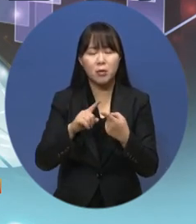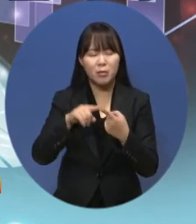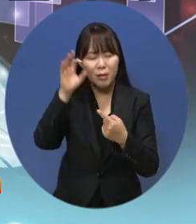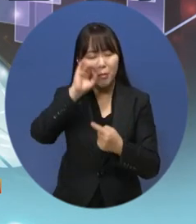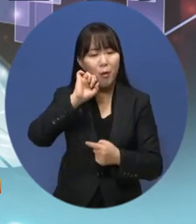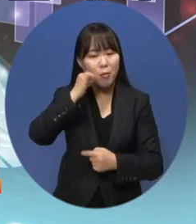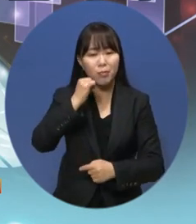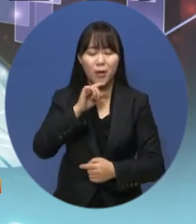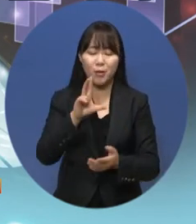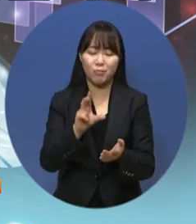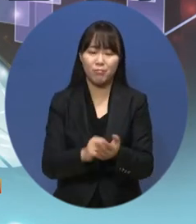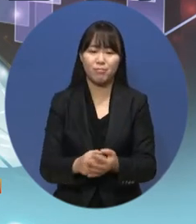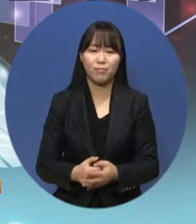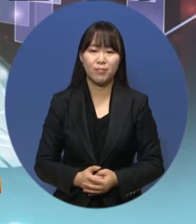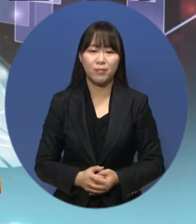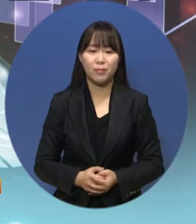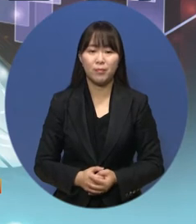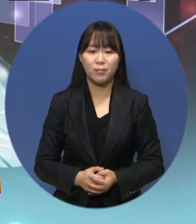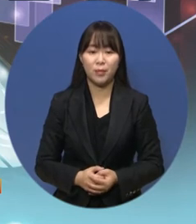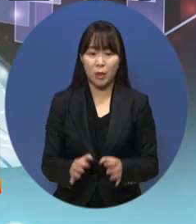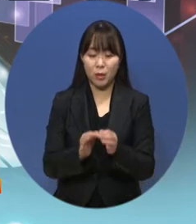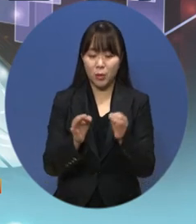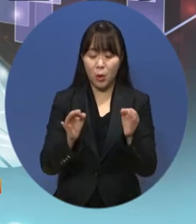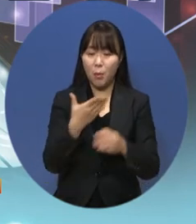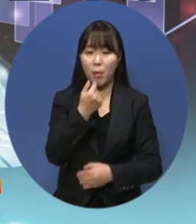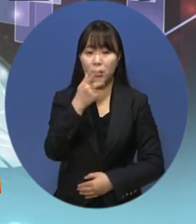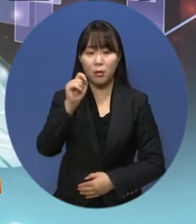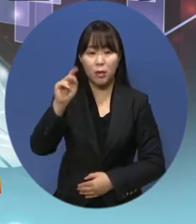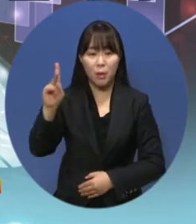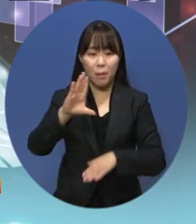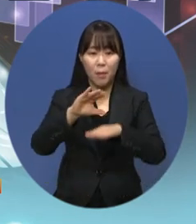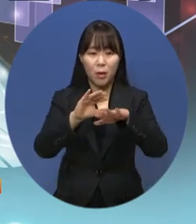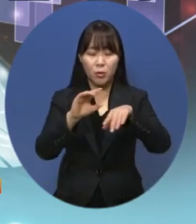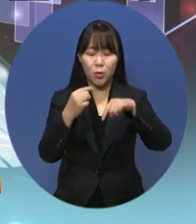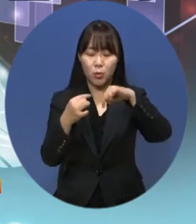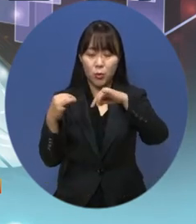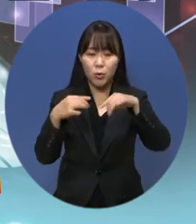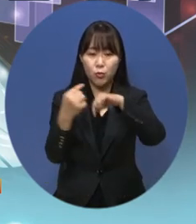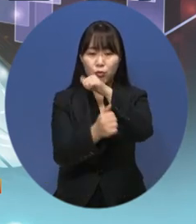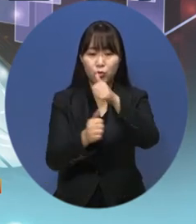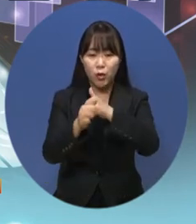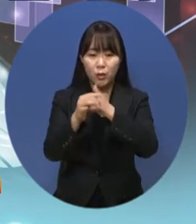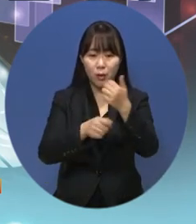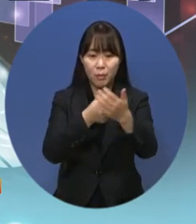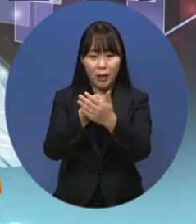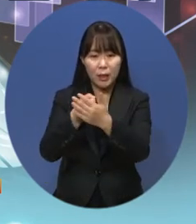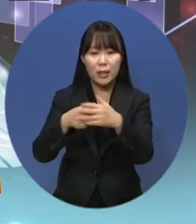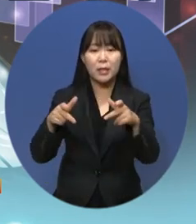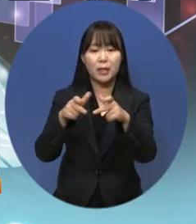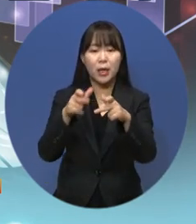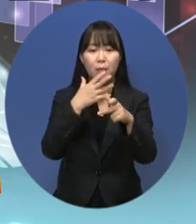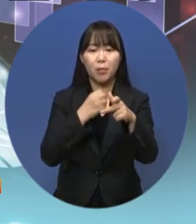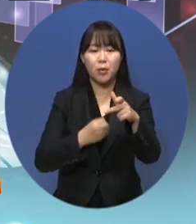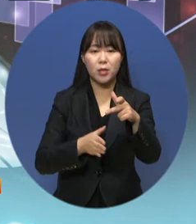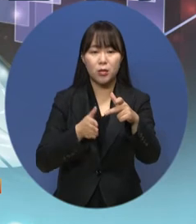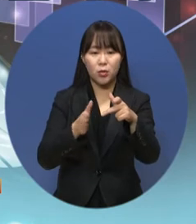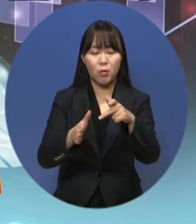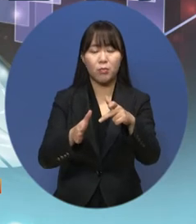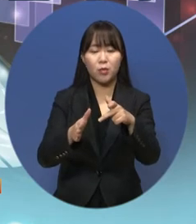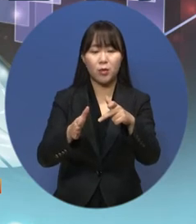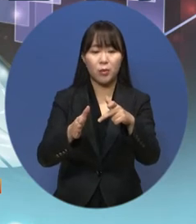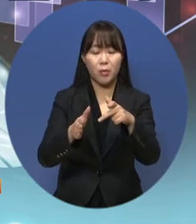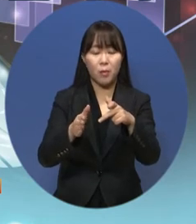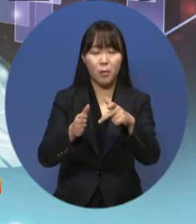있습니다 그동안 복지 tv 는 방송통신위원회가 순정을 1 장애인복지 전문